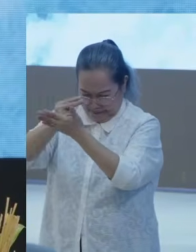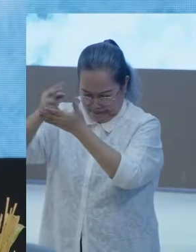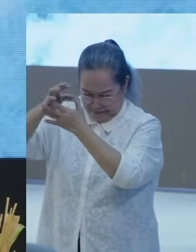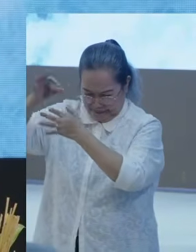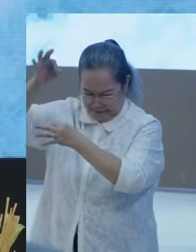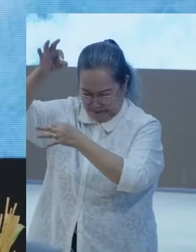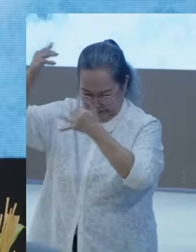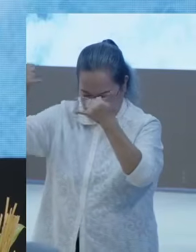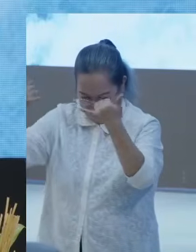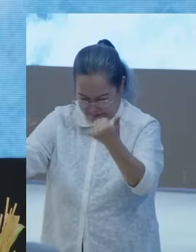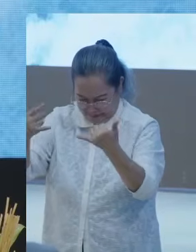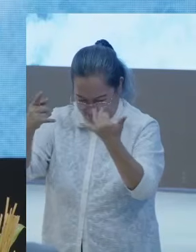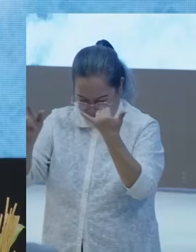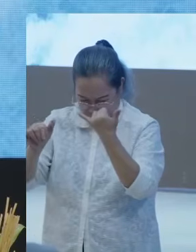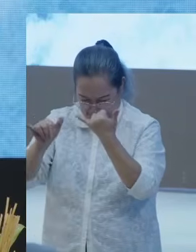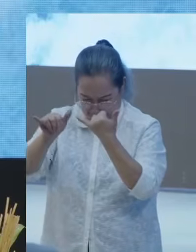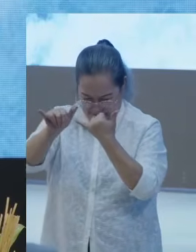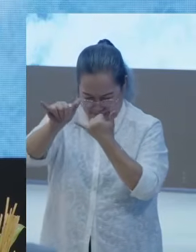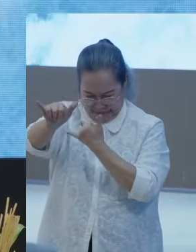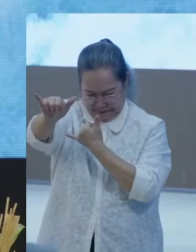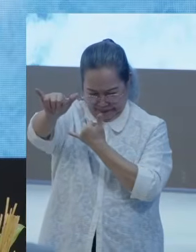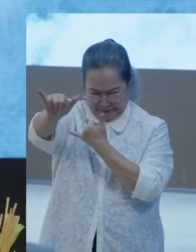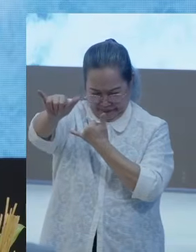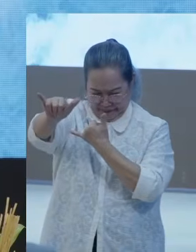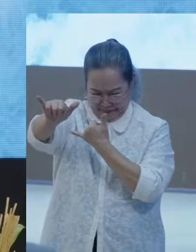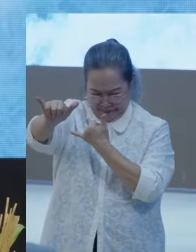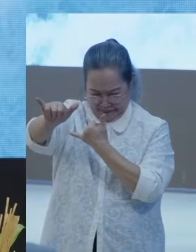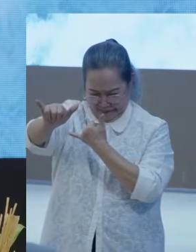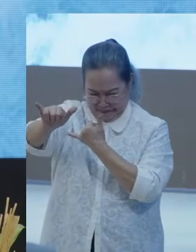magmula ngayon at magpasawalang